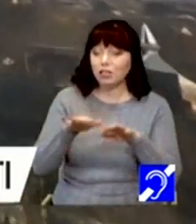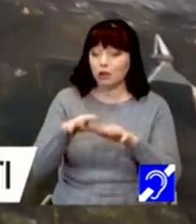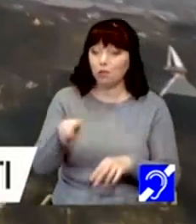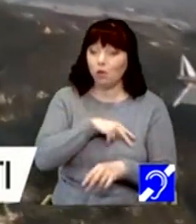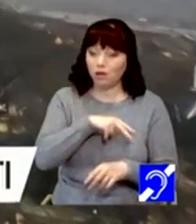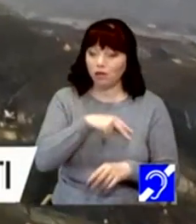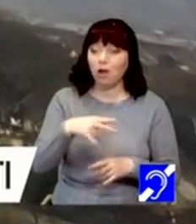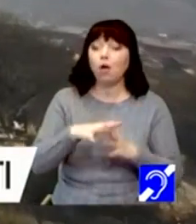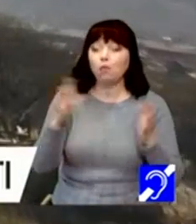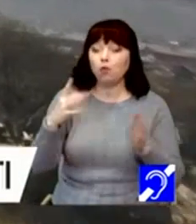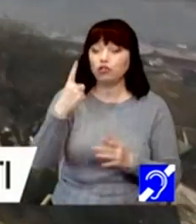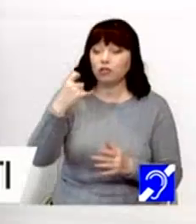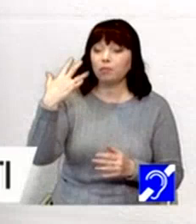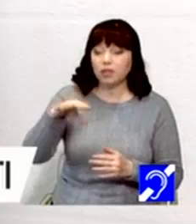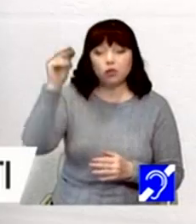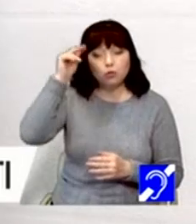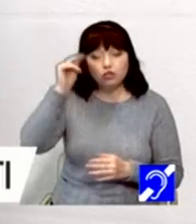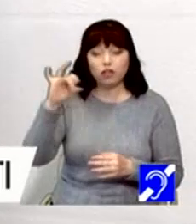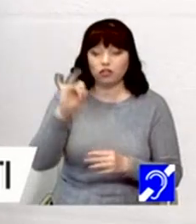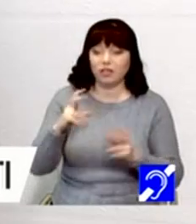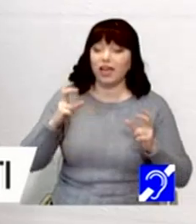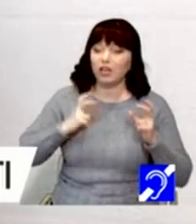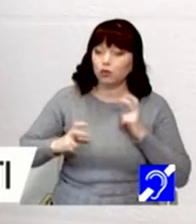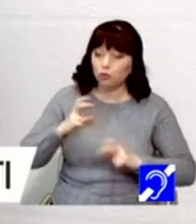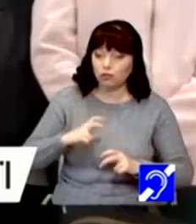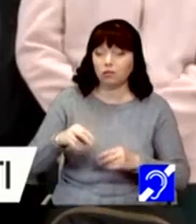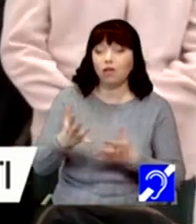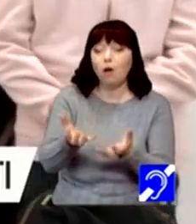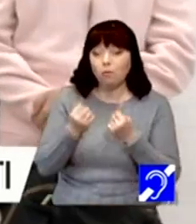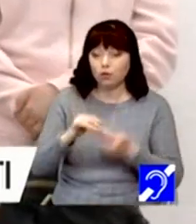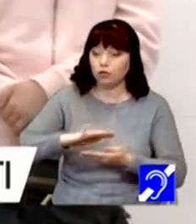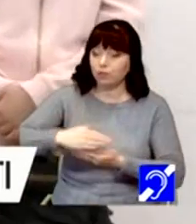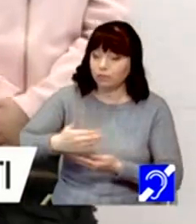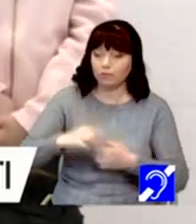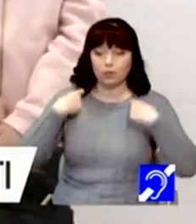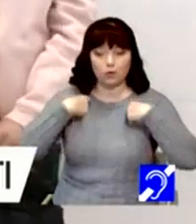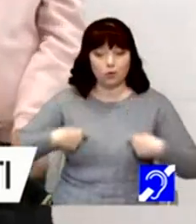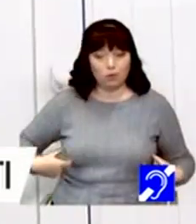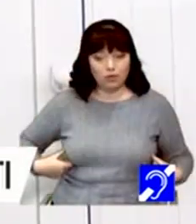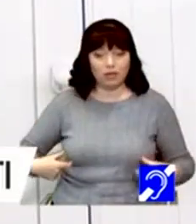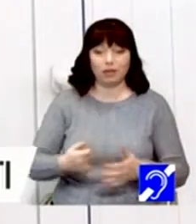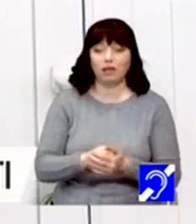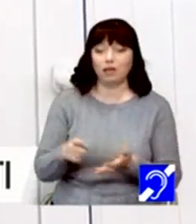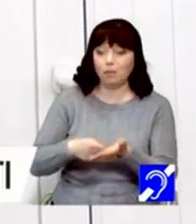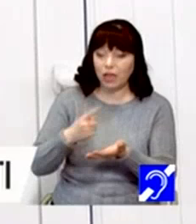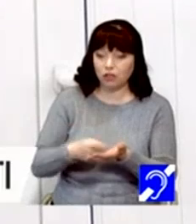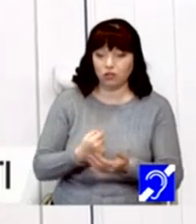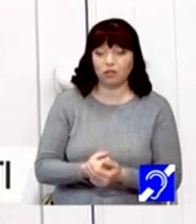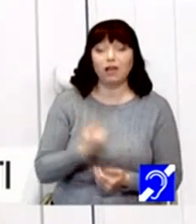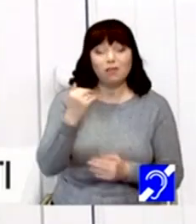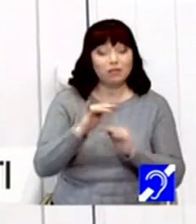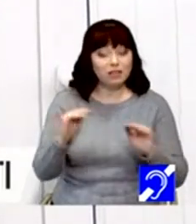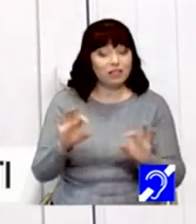peste 150 de elevi și studenți au primit în dar leptopuri tablete și ghiozdane voi sunteți copiii noștri